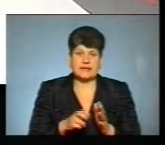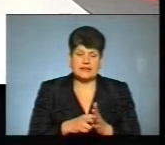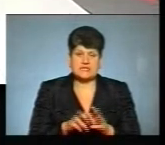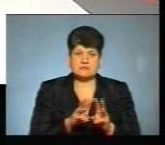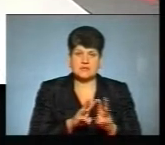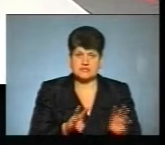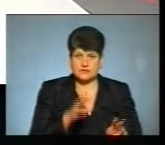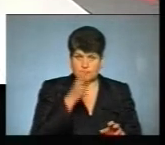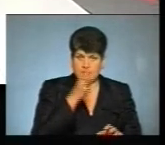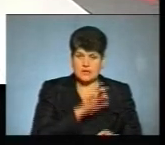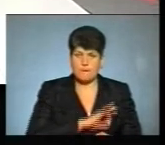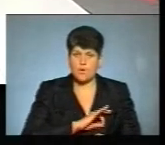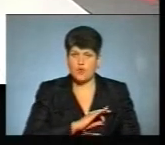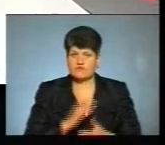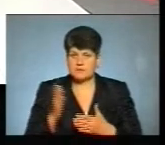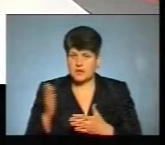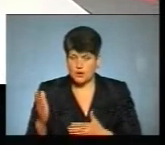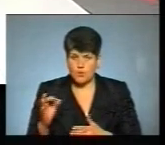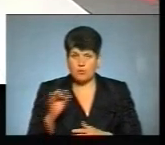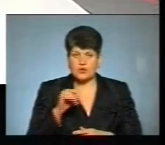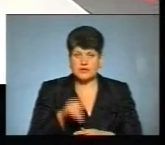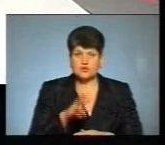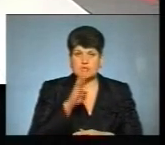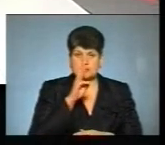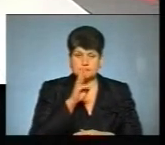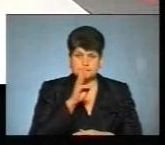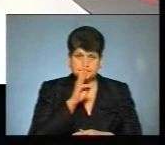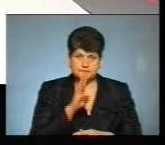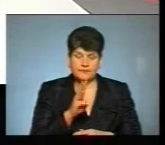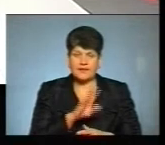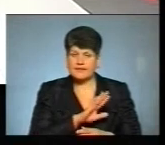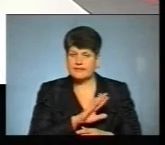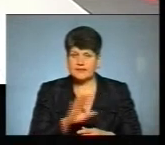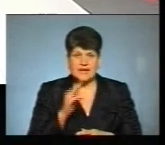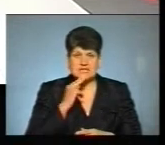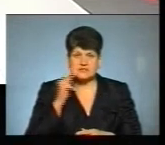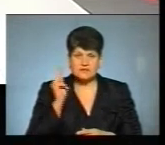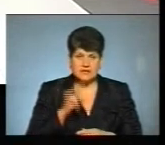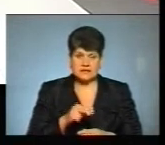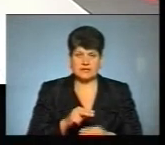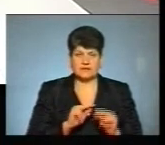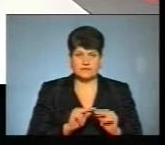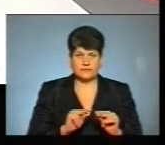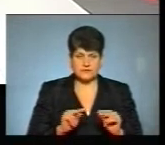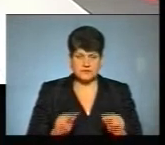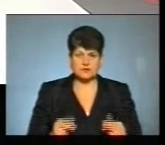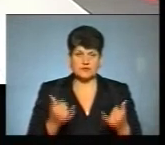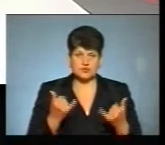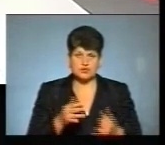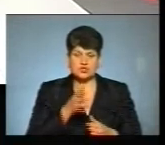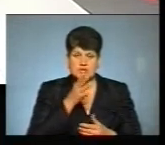освіти, профспілок, про те, що заробітна плата не звини педагогічного працівника на даний час